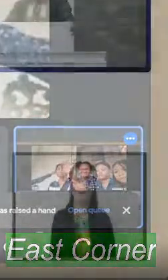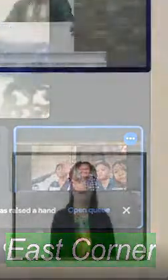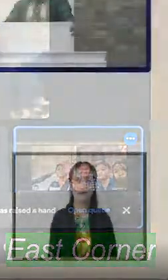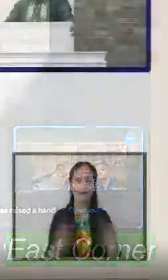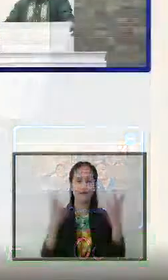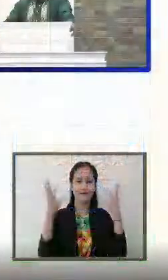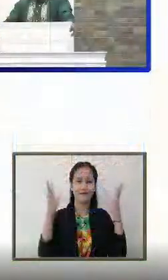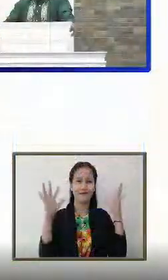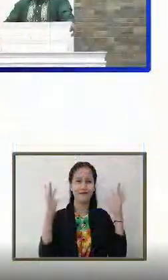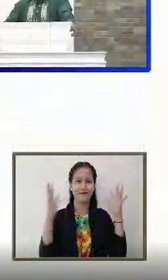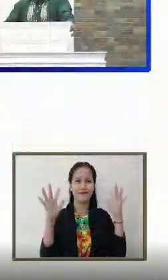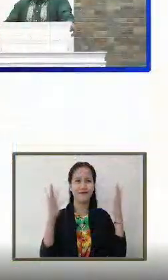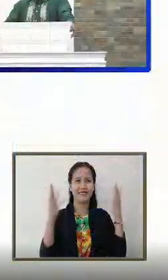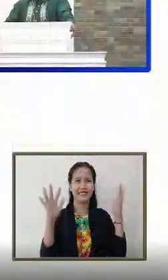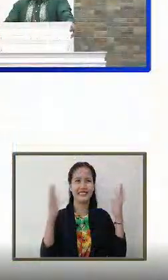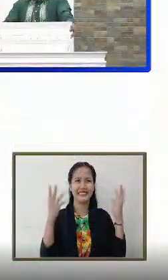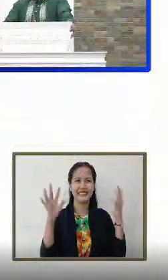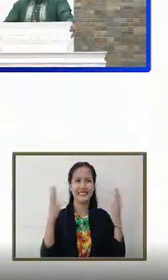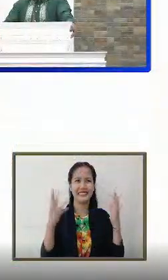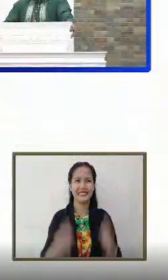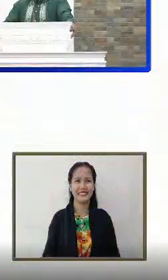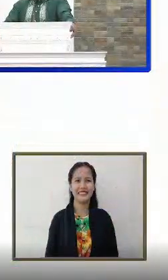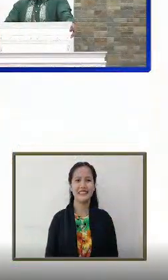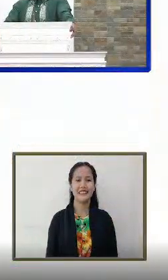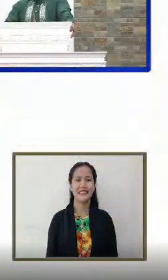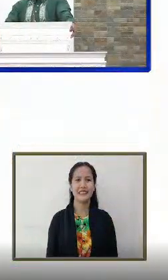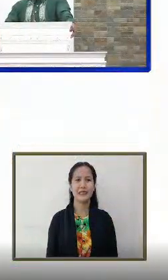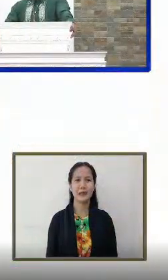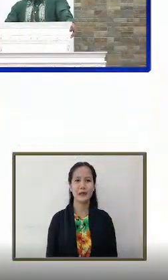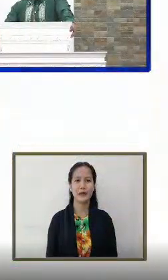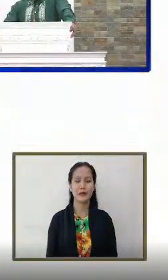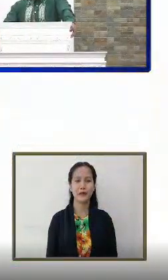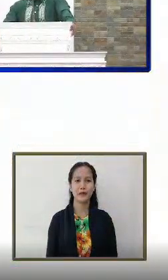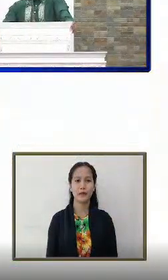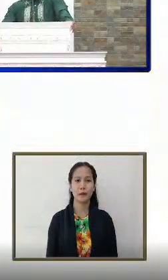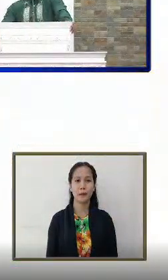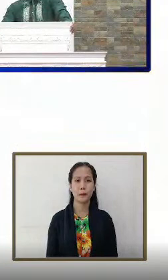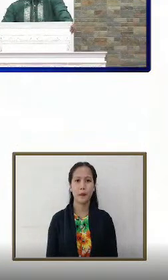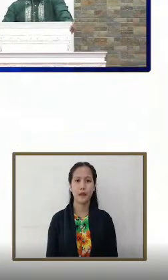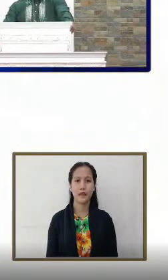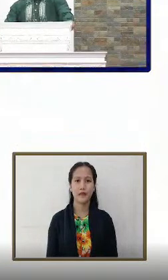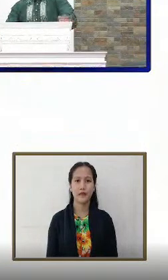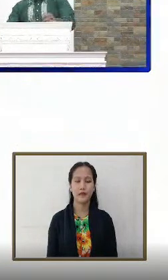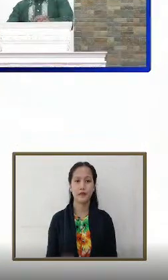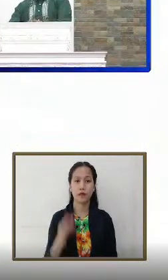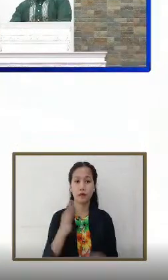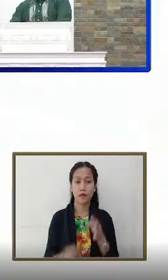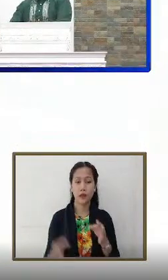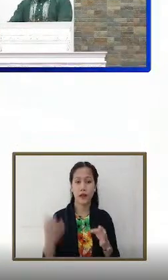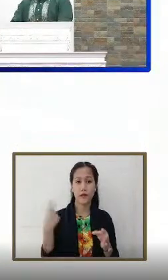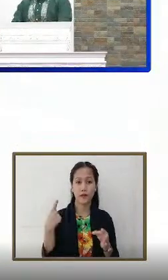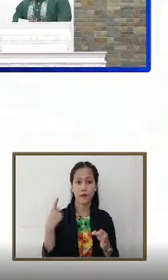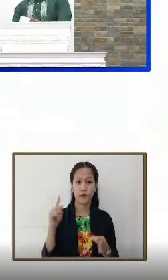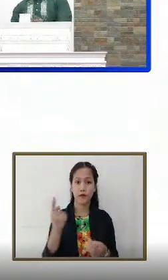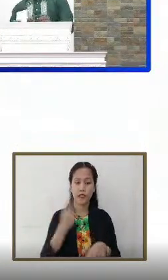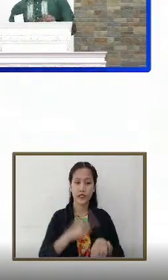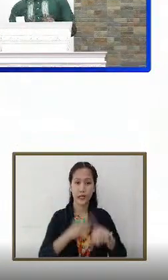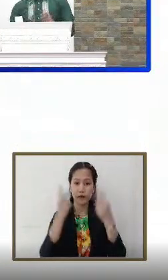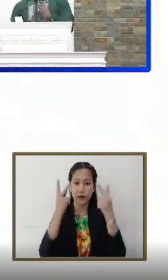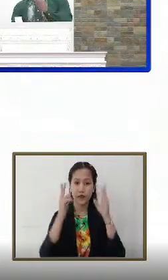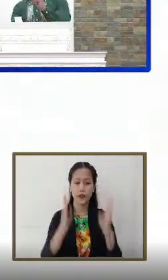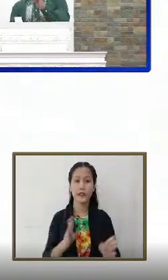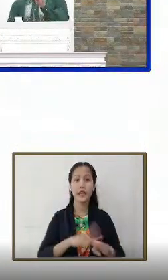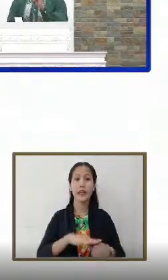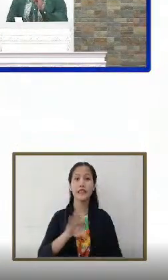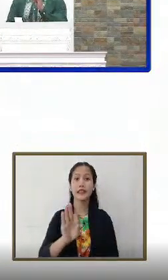Alright. Meron pa po ba tayo dyan? Bisita sa ating... Alright. If we have first-time visitors sa Facebook Live po natin, we're glad to have